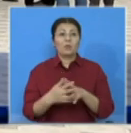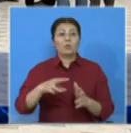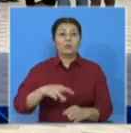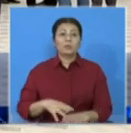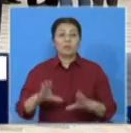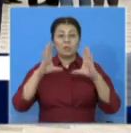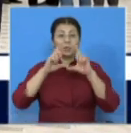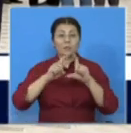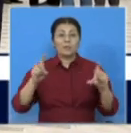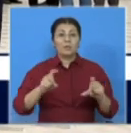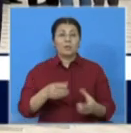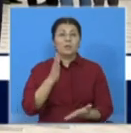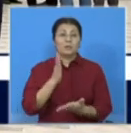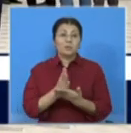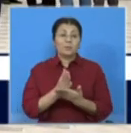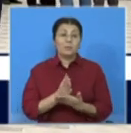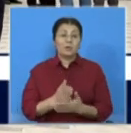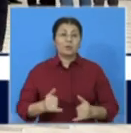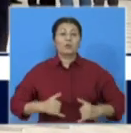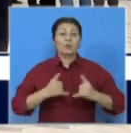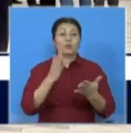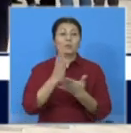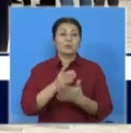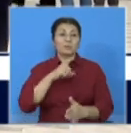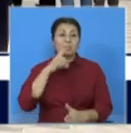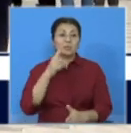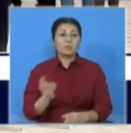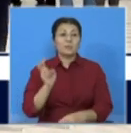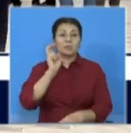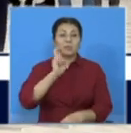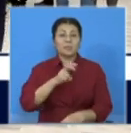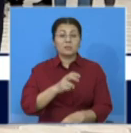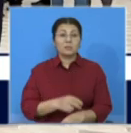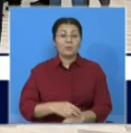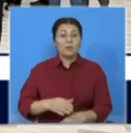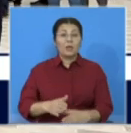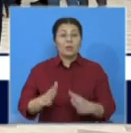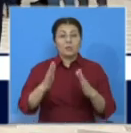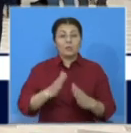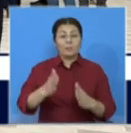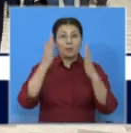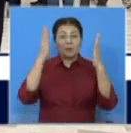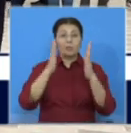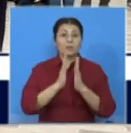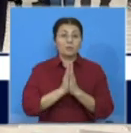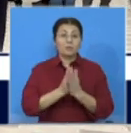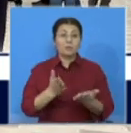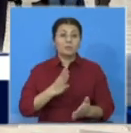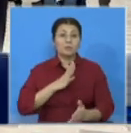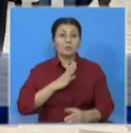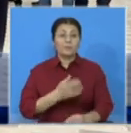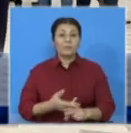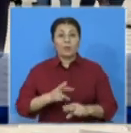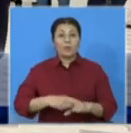мешіт. Мешіт құтты болсын. Жастарымыз осы мешітке келіп Аллаға жалынып, жалбарынып тұрсын.